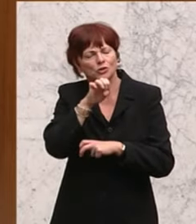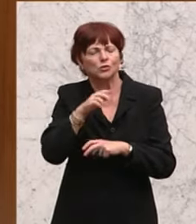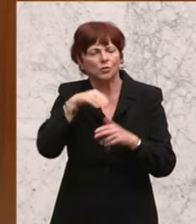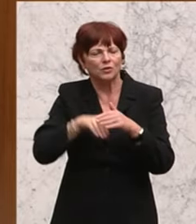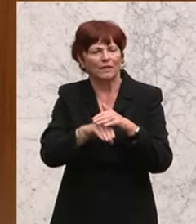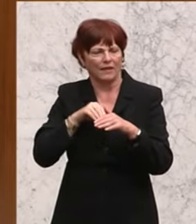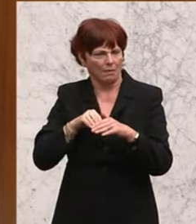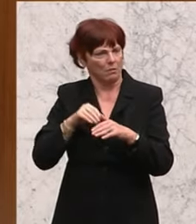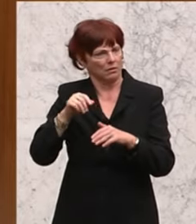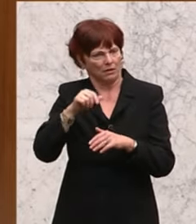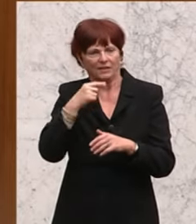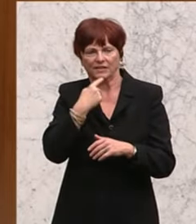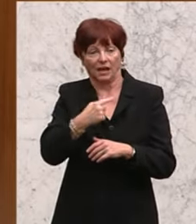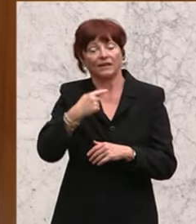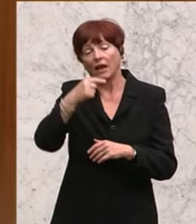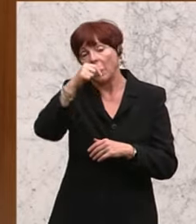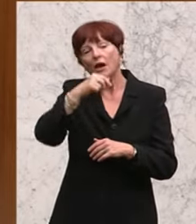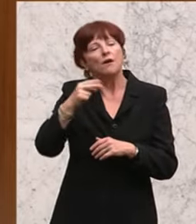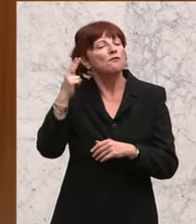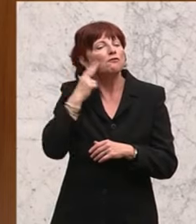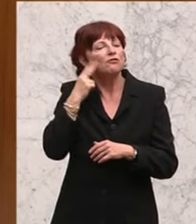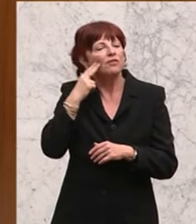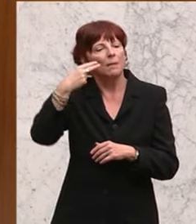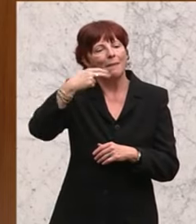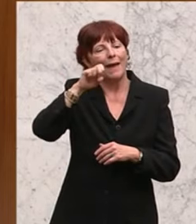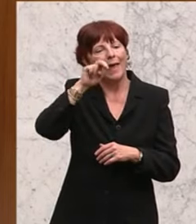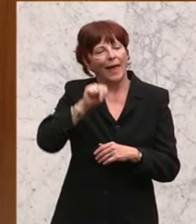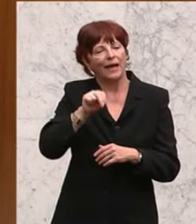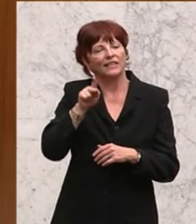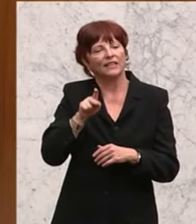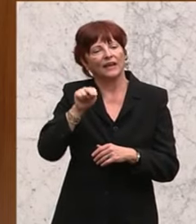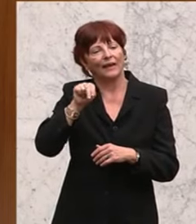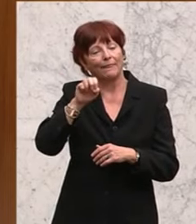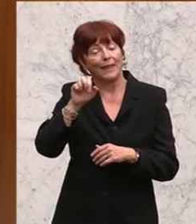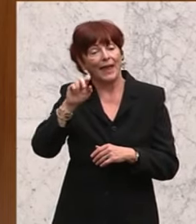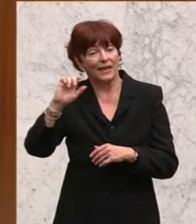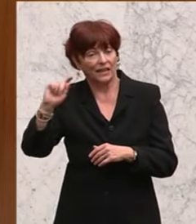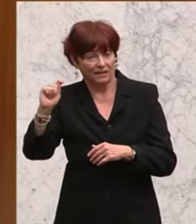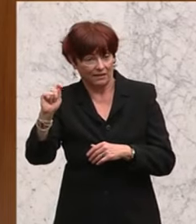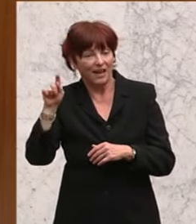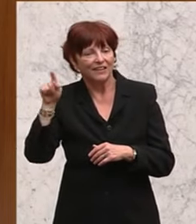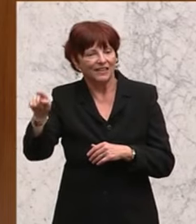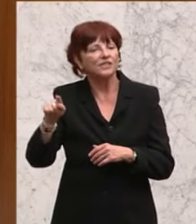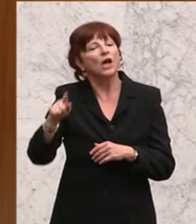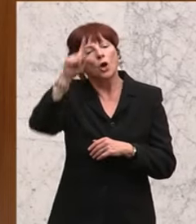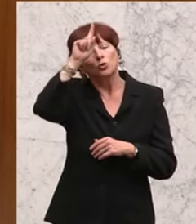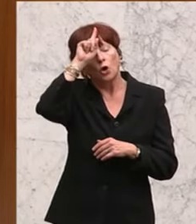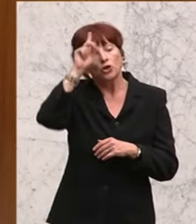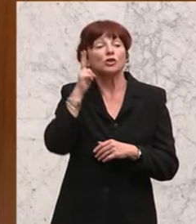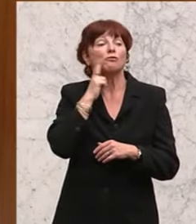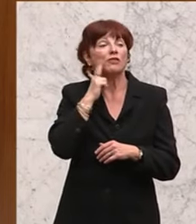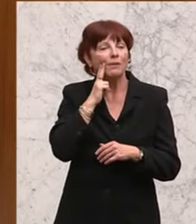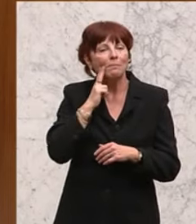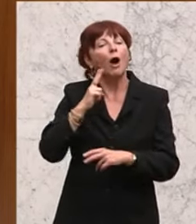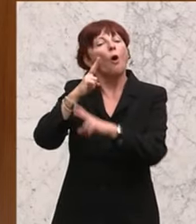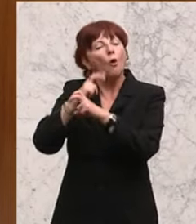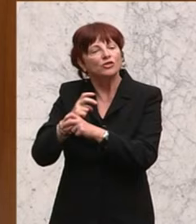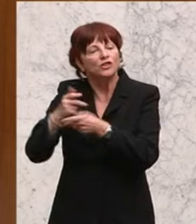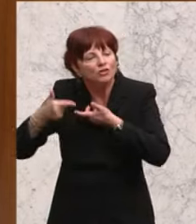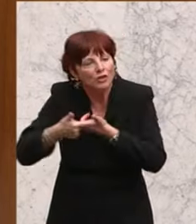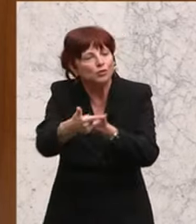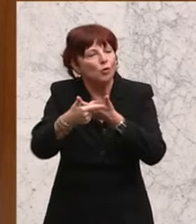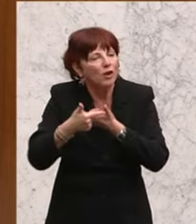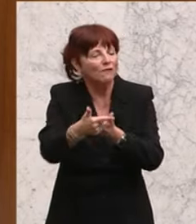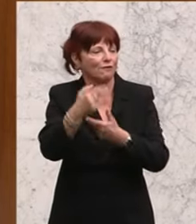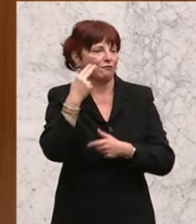ein deutsches Unternehmen, das Tunnelbaumaschinen produziert mit österreichischen Zulieferern und österreichischen Kunden. Und diese